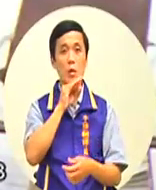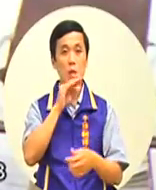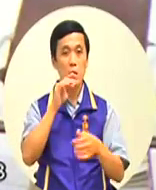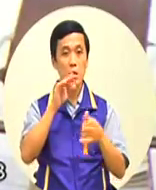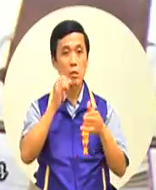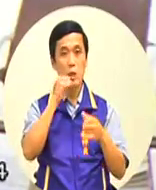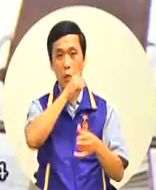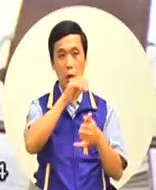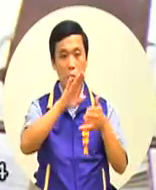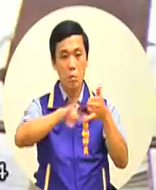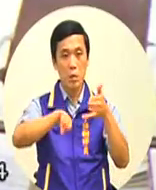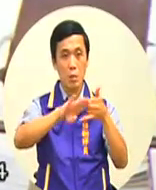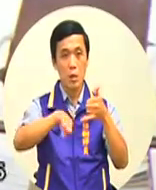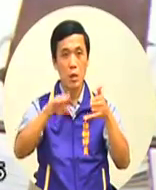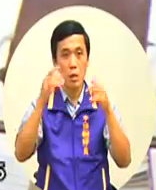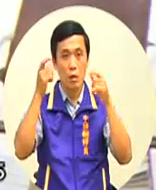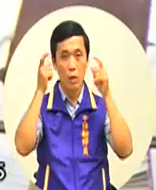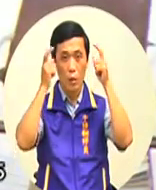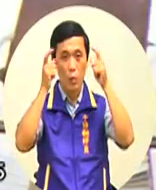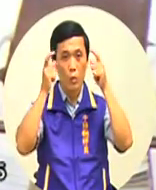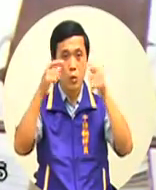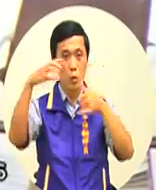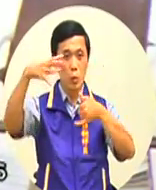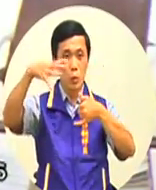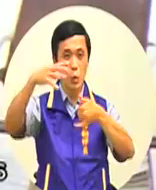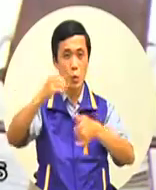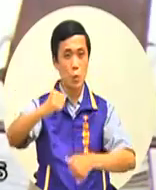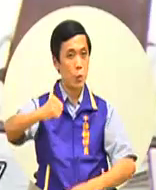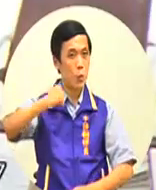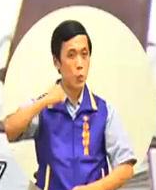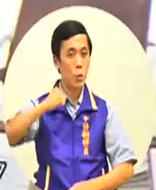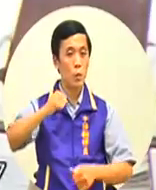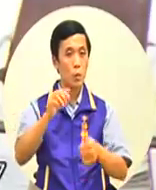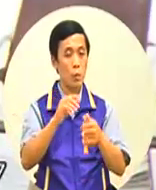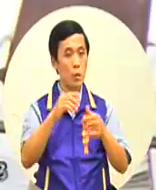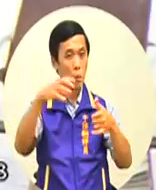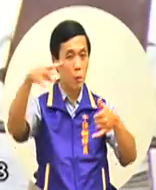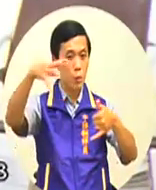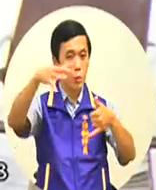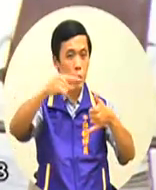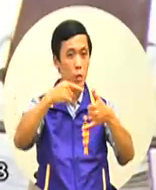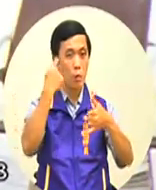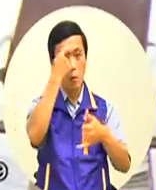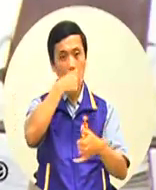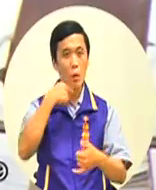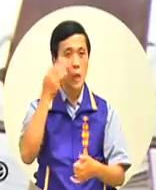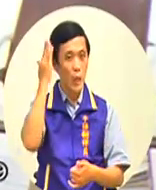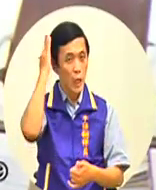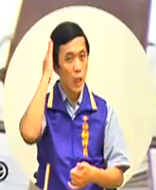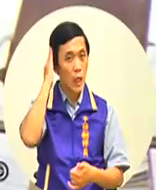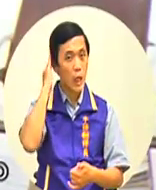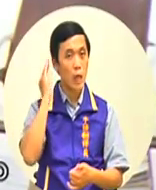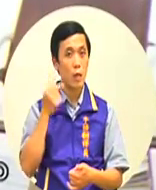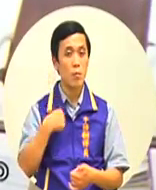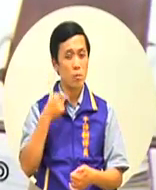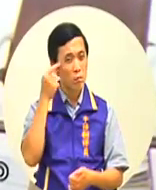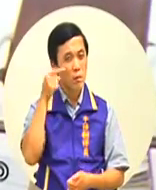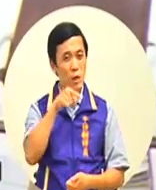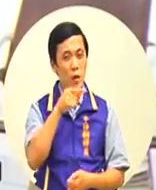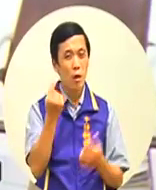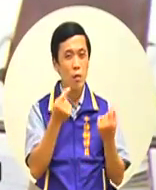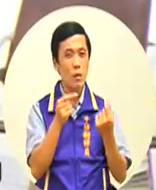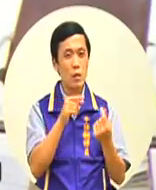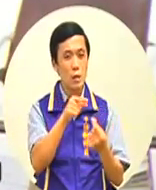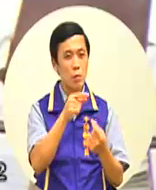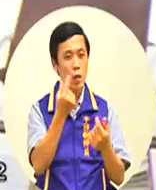吼，我们高雄的那个太阳比较热情，而且把他们晒成黑黑的。我说，怎么是都会区的人哦？阿文的底下